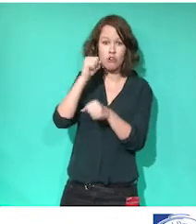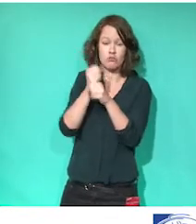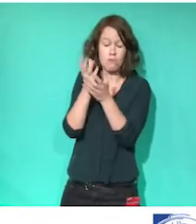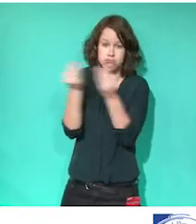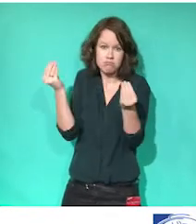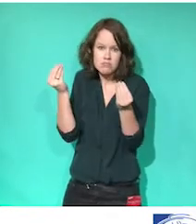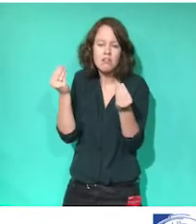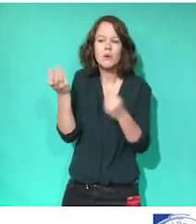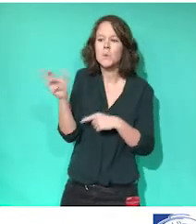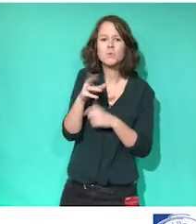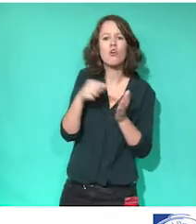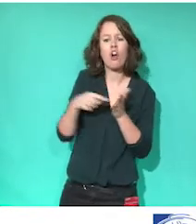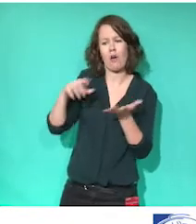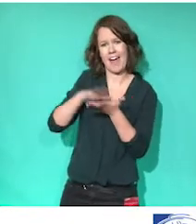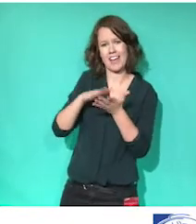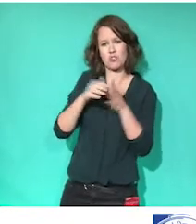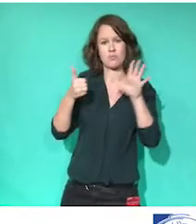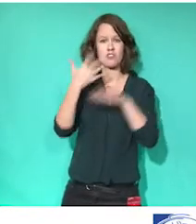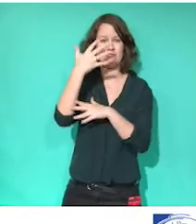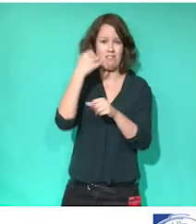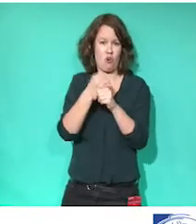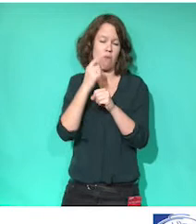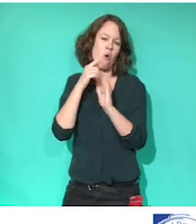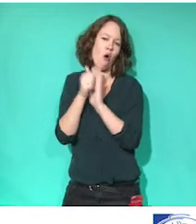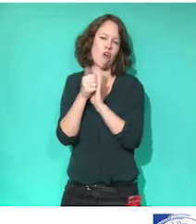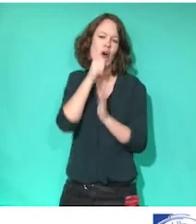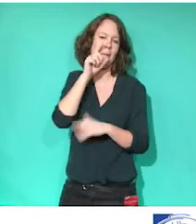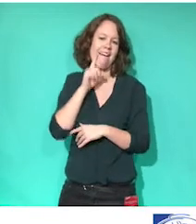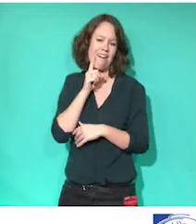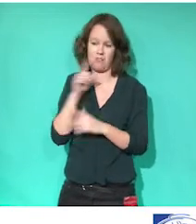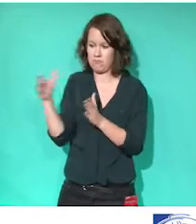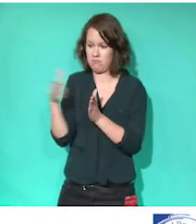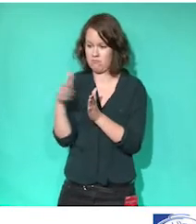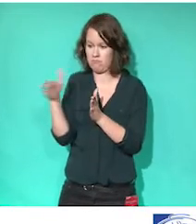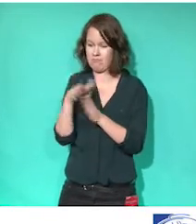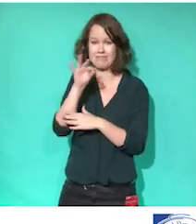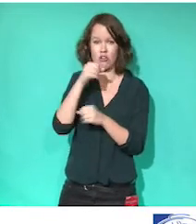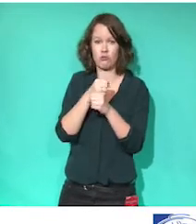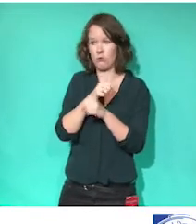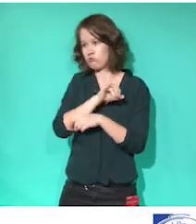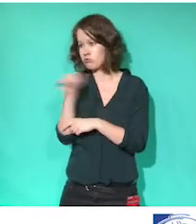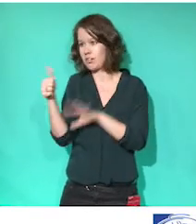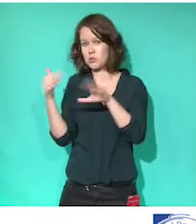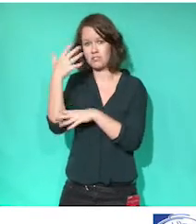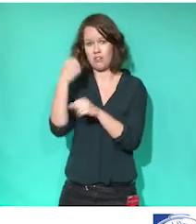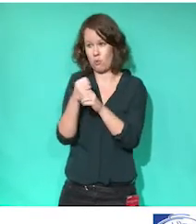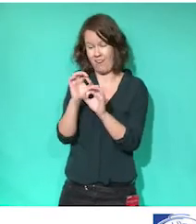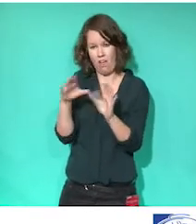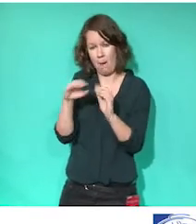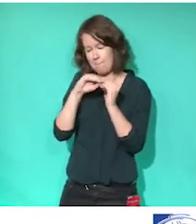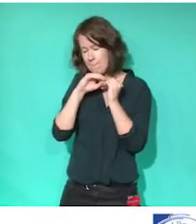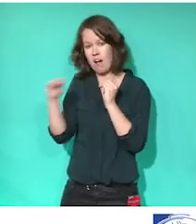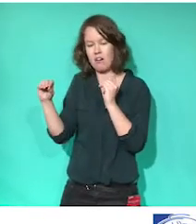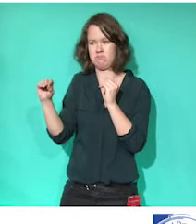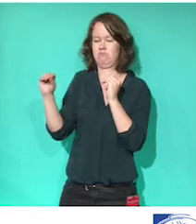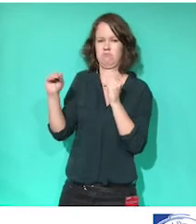après 65 ans dans des rôles de grand-mère. Entre les deux, c'est le tunnel. Mais qu'est-ce que ça raconte, ça, de